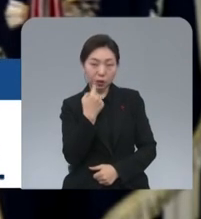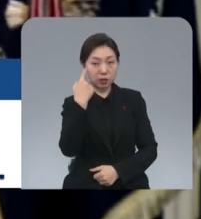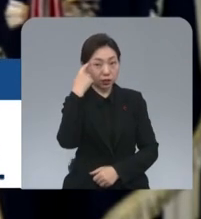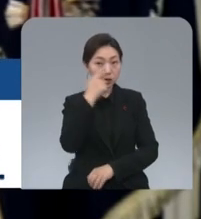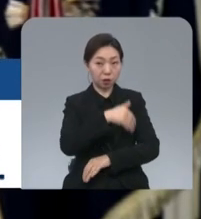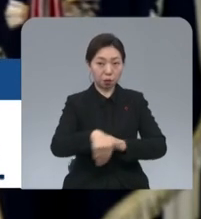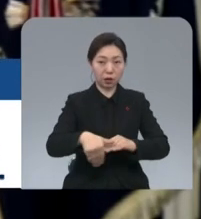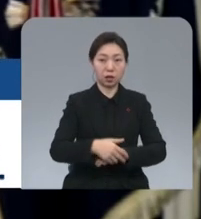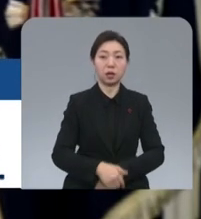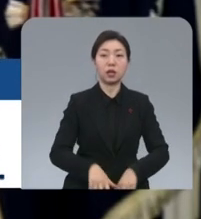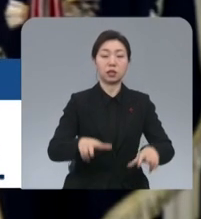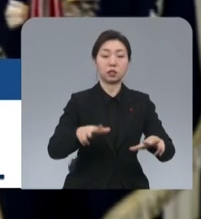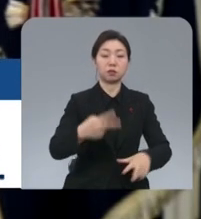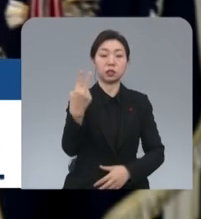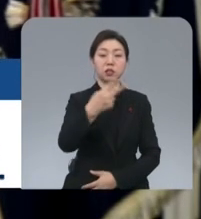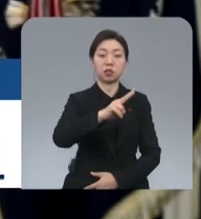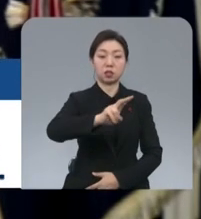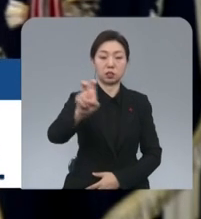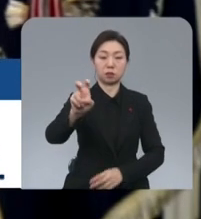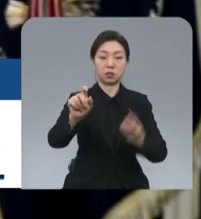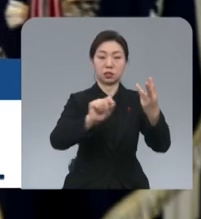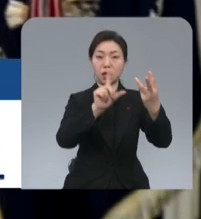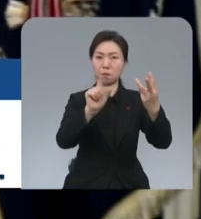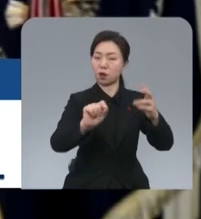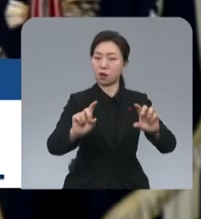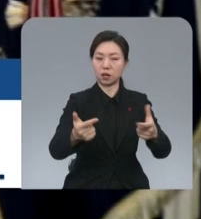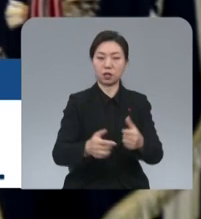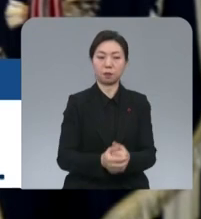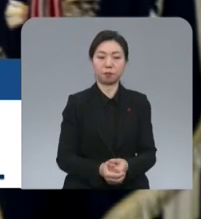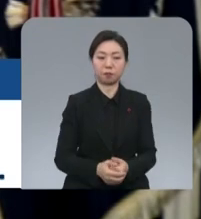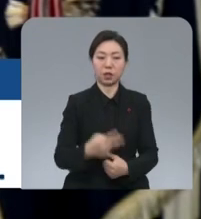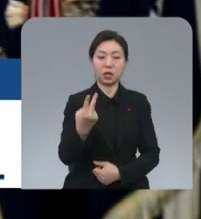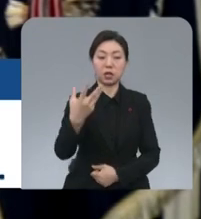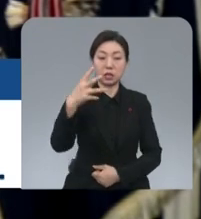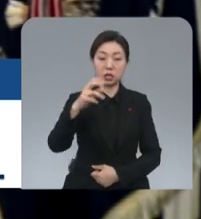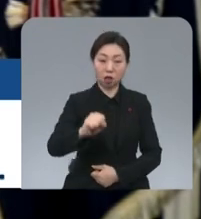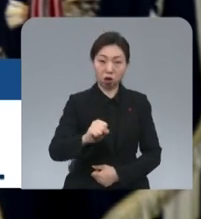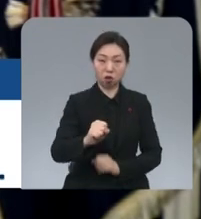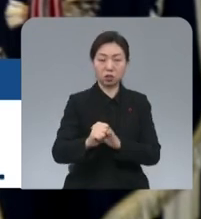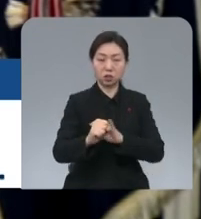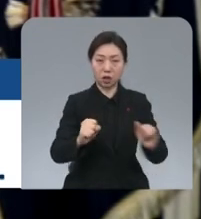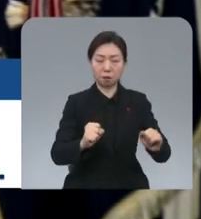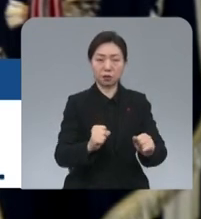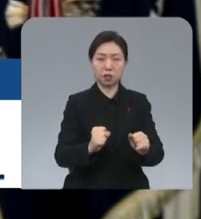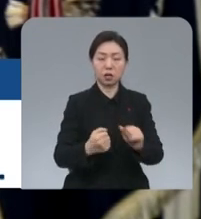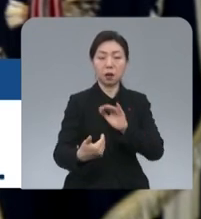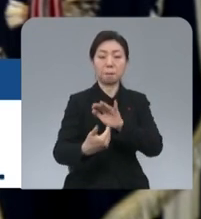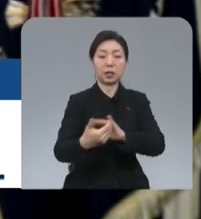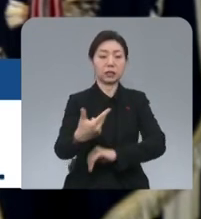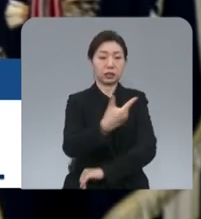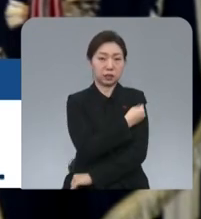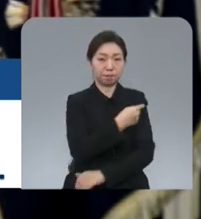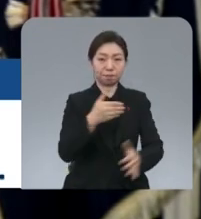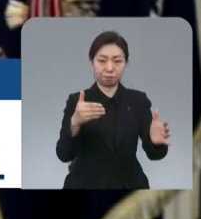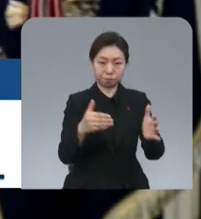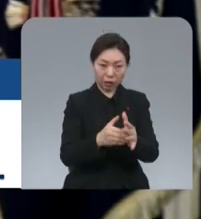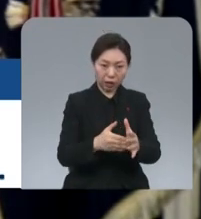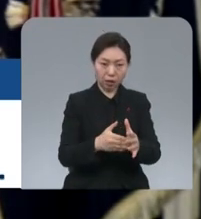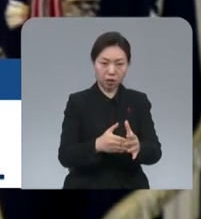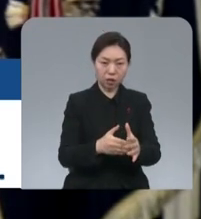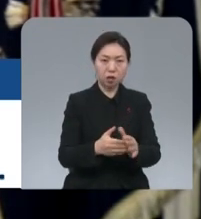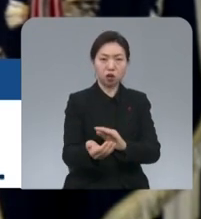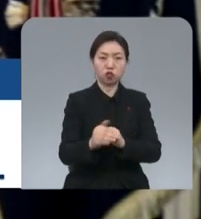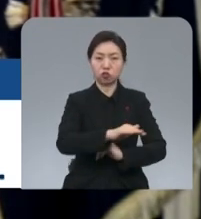of 2020. 200 million people are fully vaccinated. We're prepared. We know